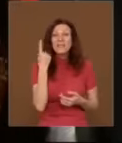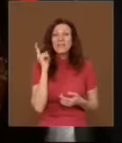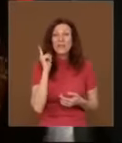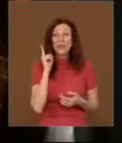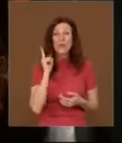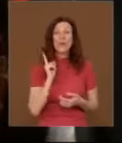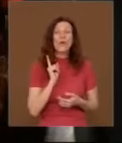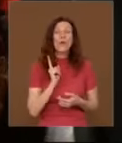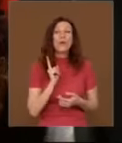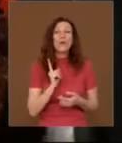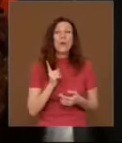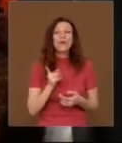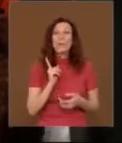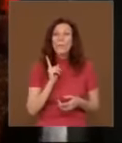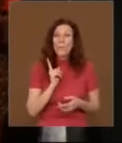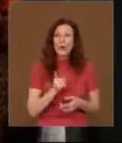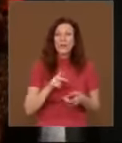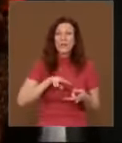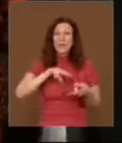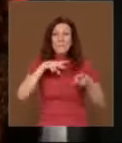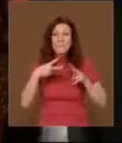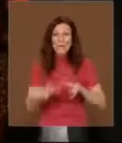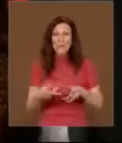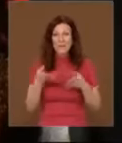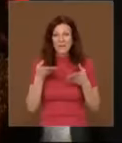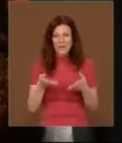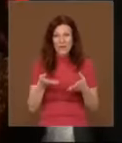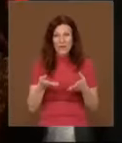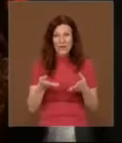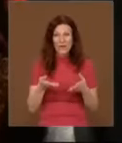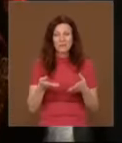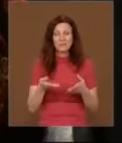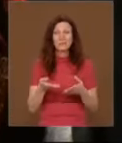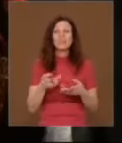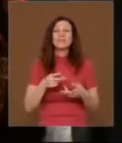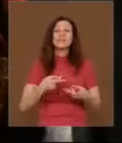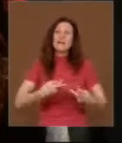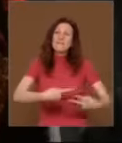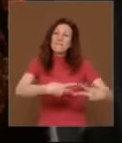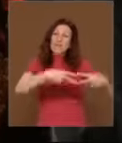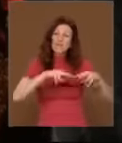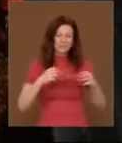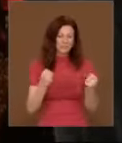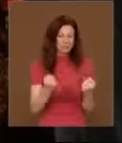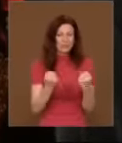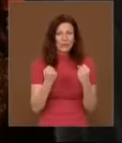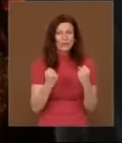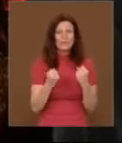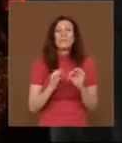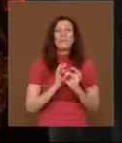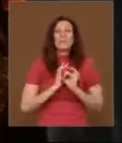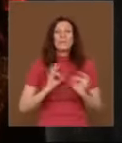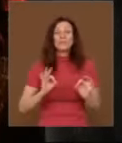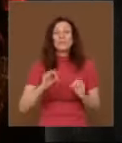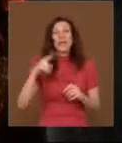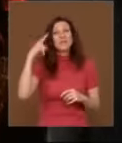единственото, което е в състояние да промени тази нерадостна картина, да върне и да укрепи увереността ни в смисъла